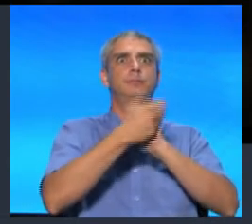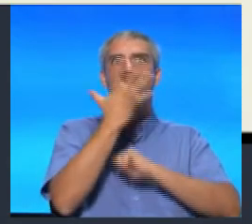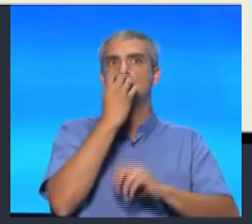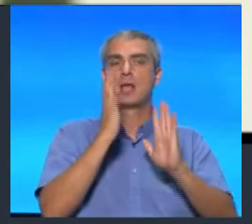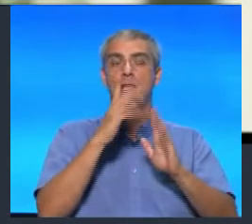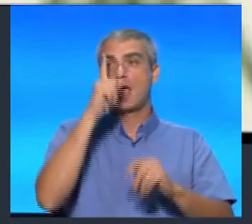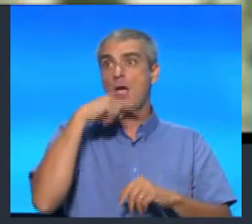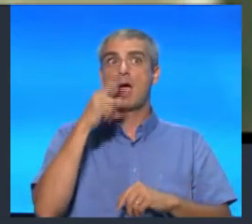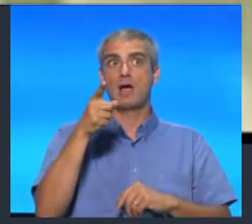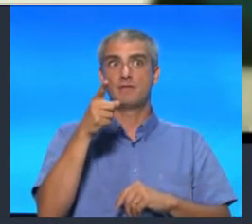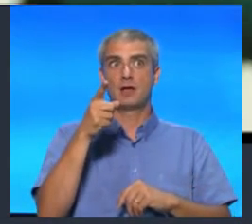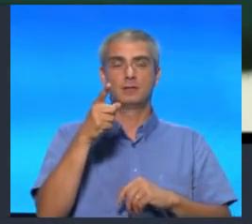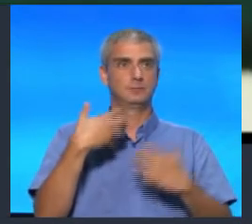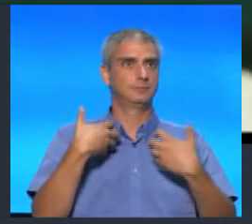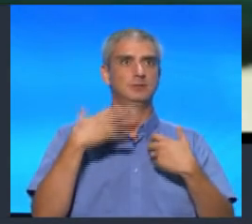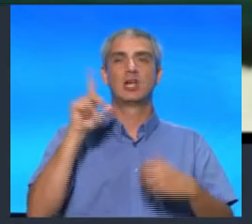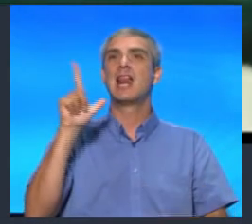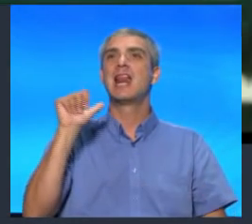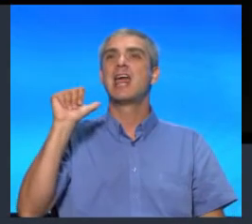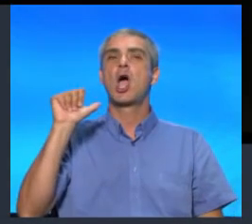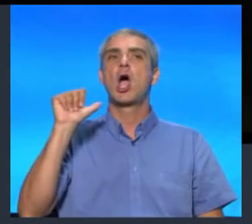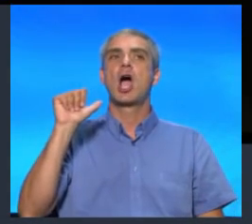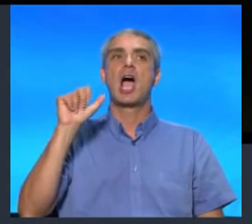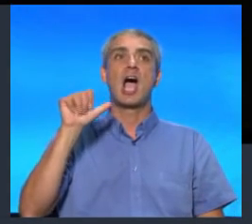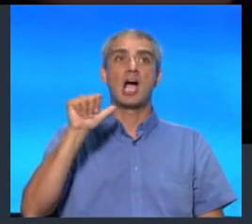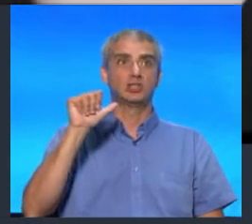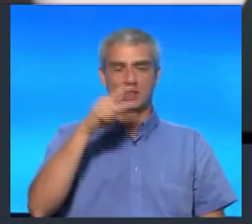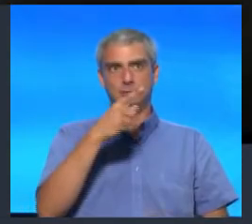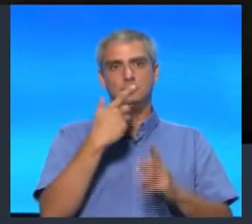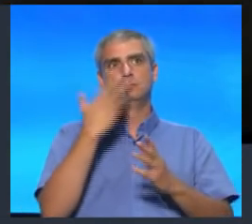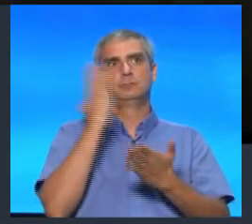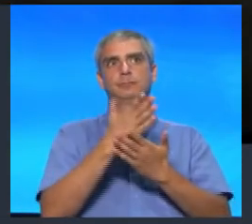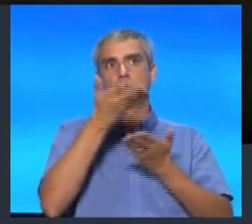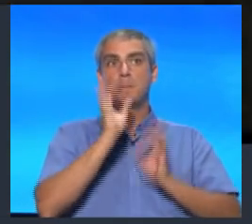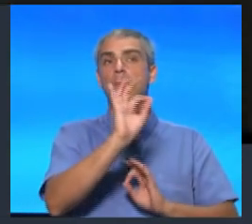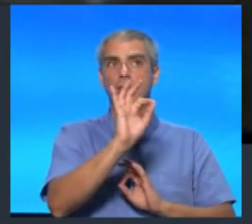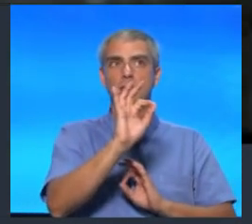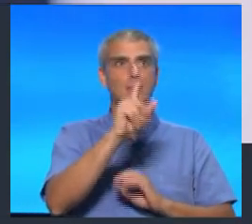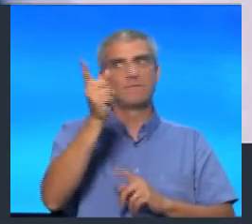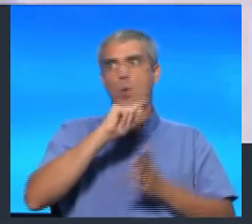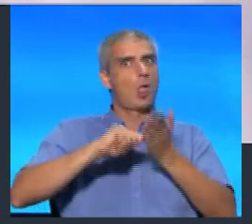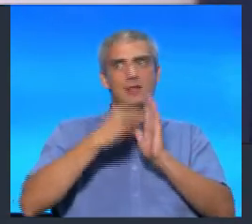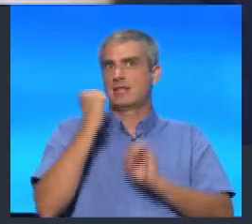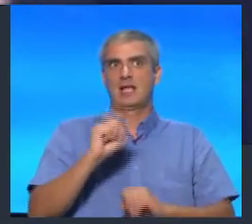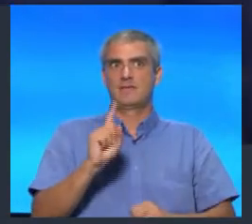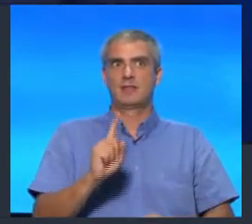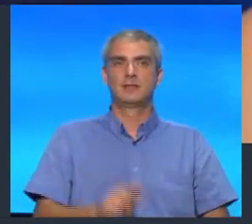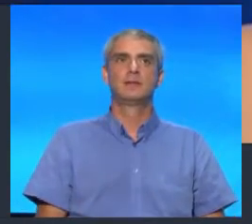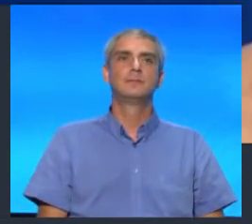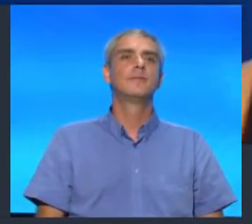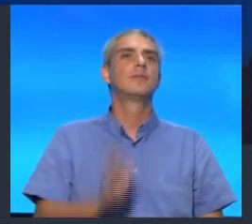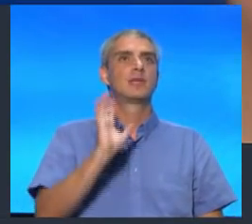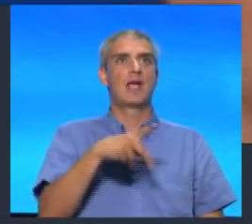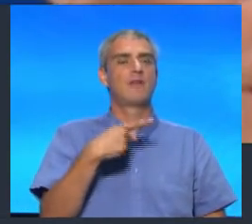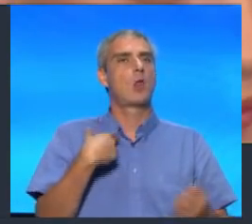האב בגילומו הנפלא של ליאור אשכנזי חורץ את גורל בנו בלי שהתכוון. למרות